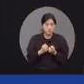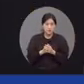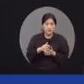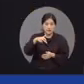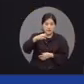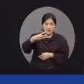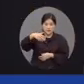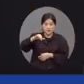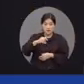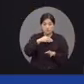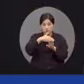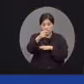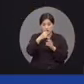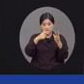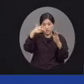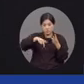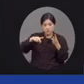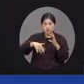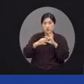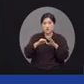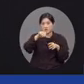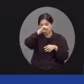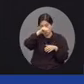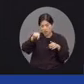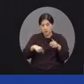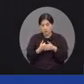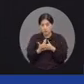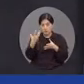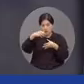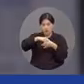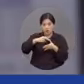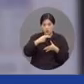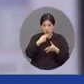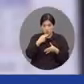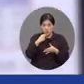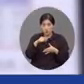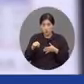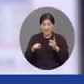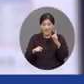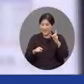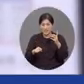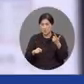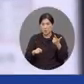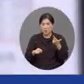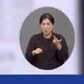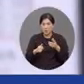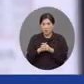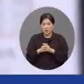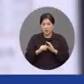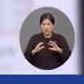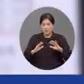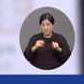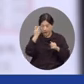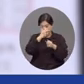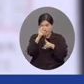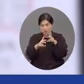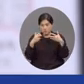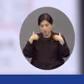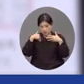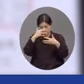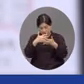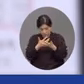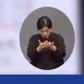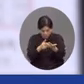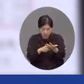킬체인 등 북한에 대응한 3축 관련 예산 중 편성되지 못한 건 이뿐만이 아닌 것이 방위사업청의 내부